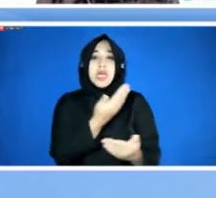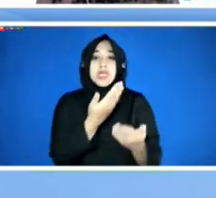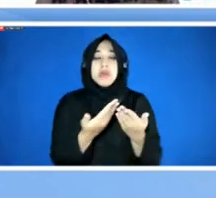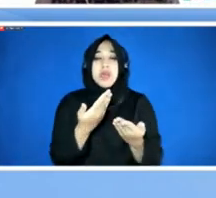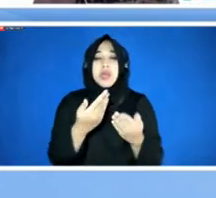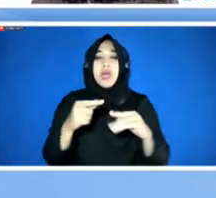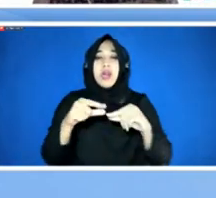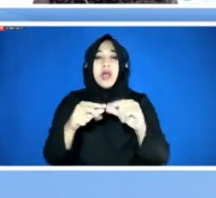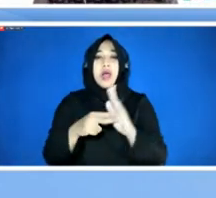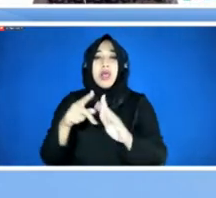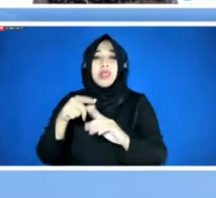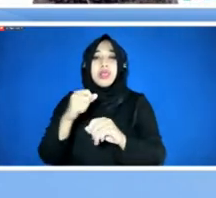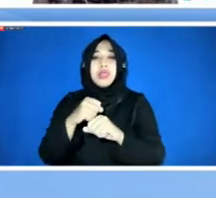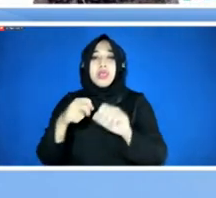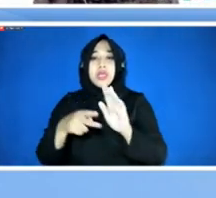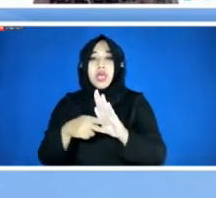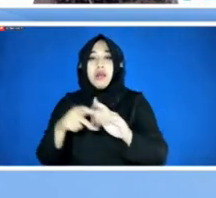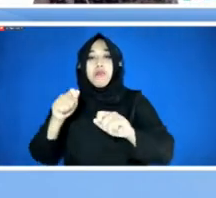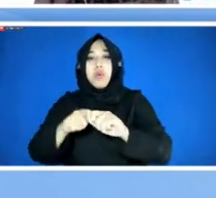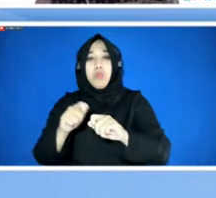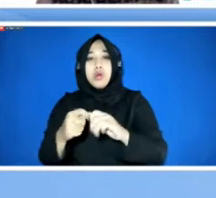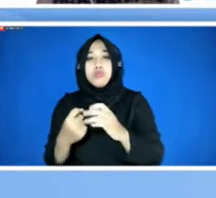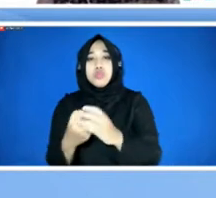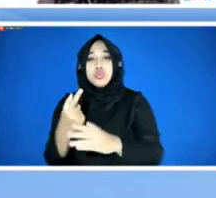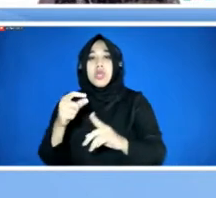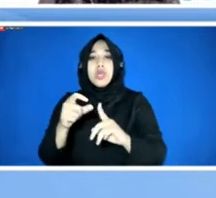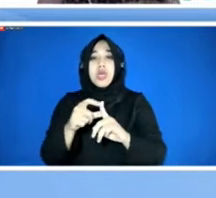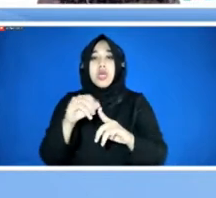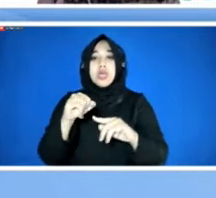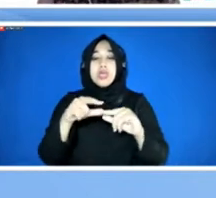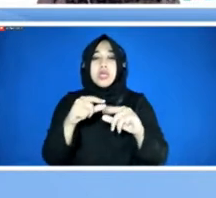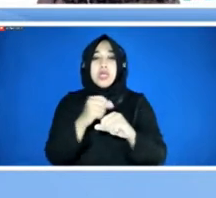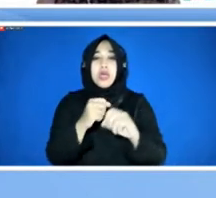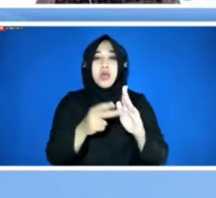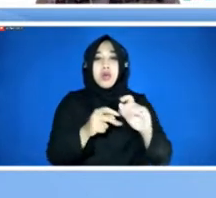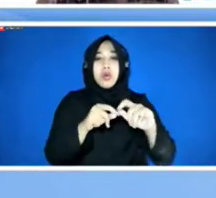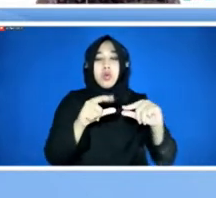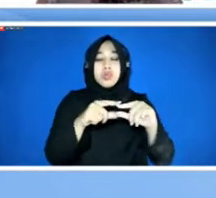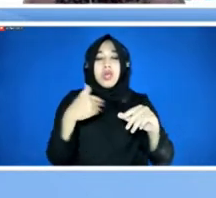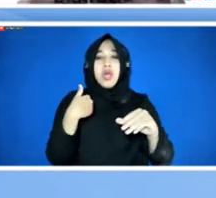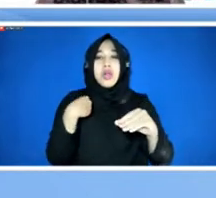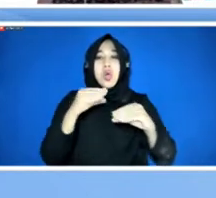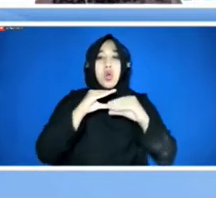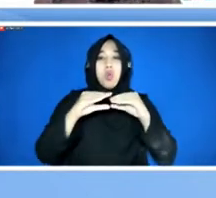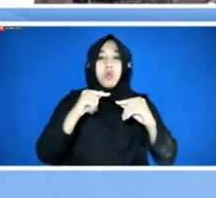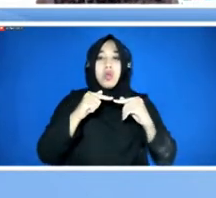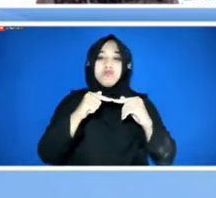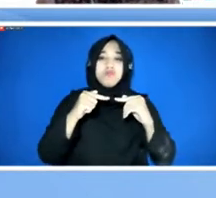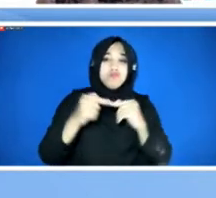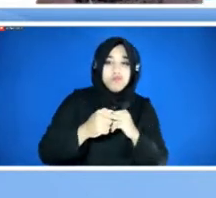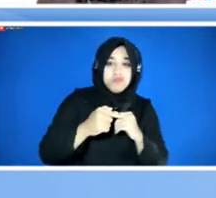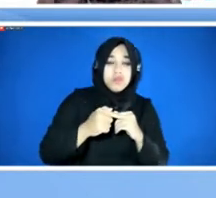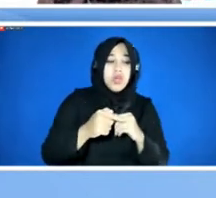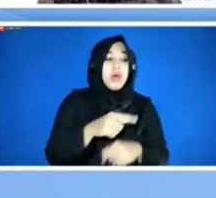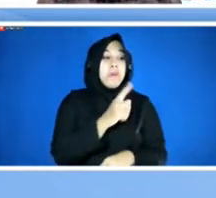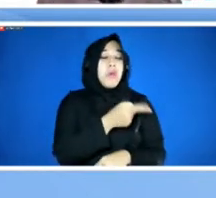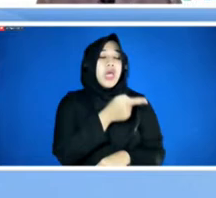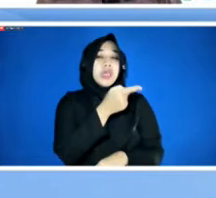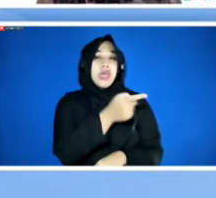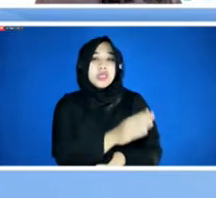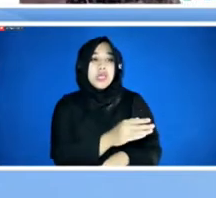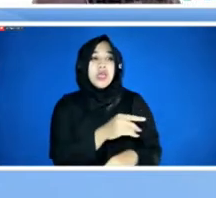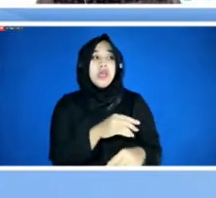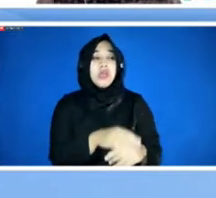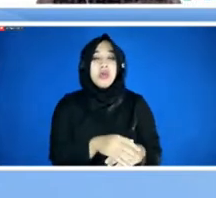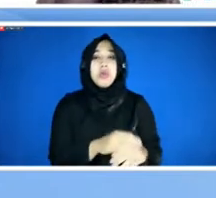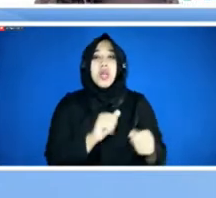untuk penegakan diagnosa. Jadi kadang ada komunikasi lintas sektor antara pimpinan daerah dengan puskesmas, pakai ini aja, ini biar kasus nggak